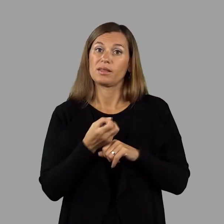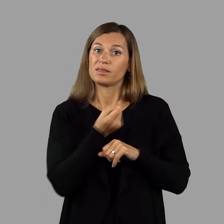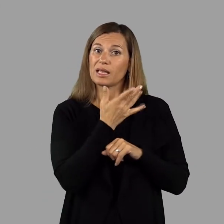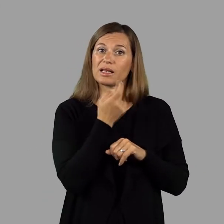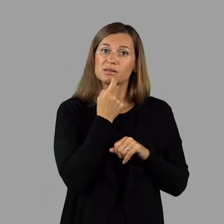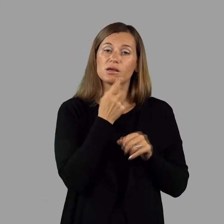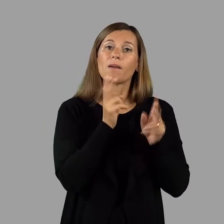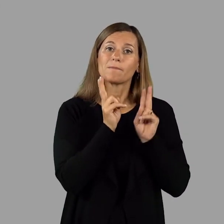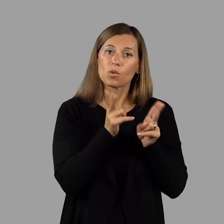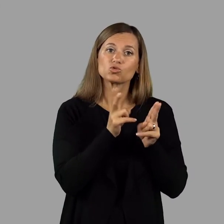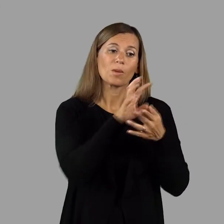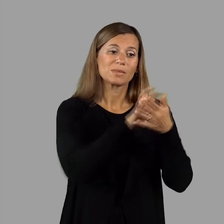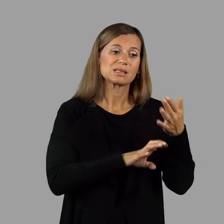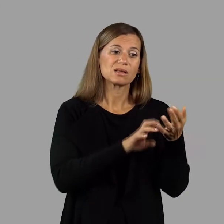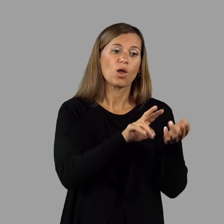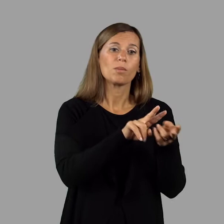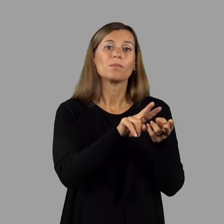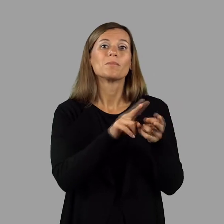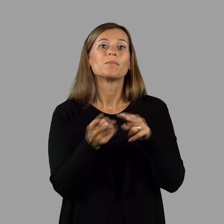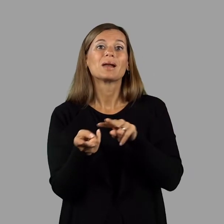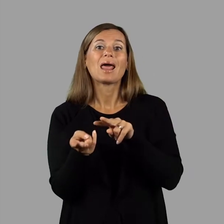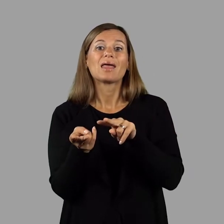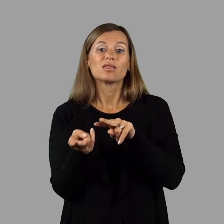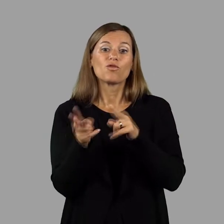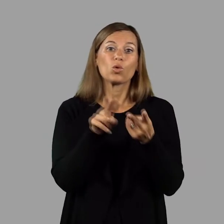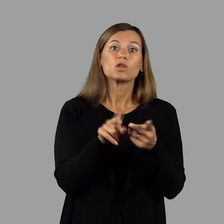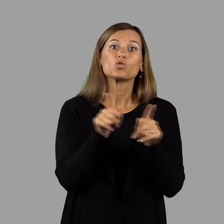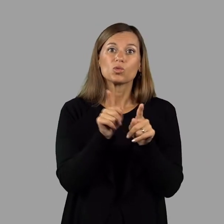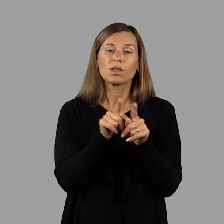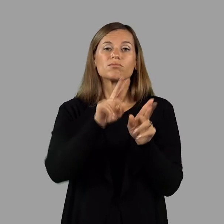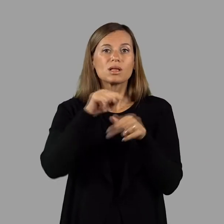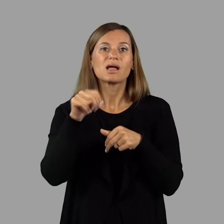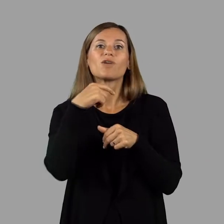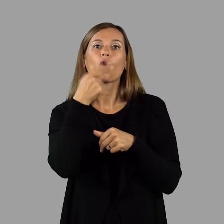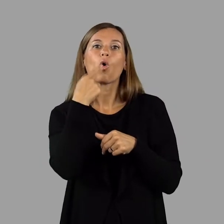Za nekatere jezike bo mogoče besedilo pretvoriti nazaj v govor.